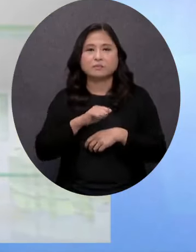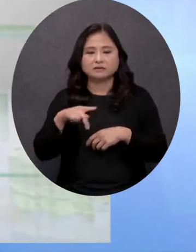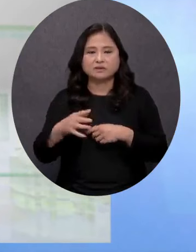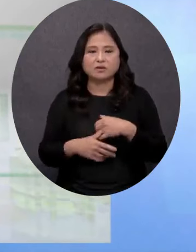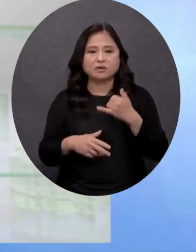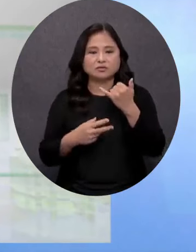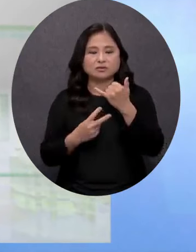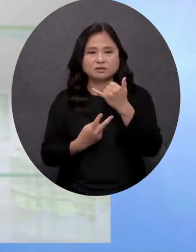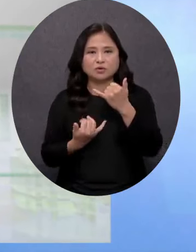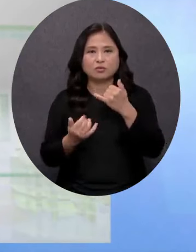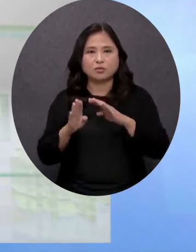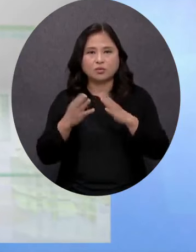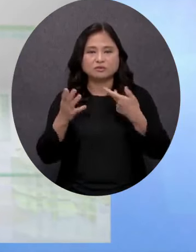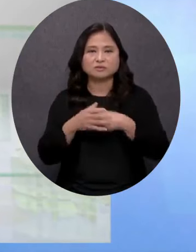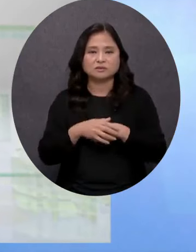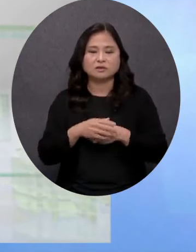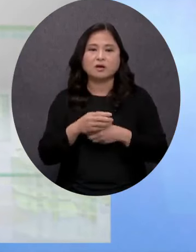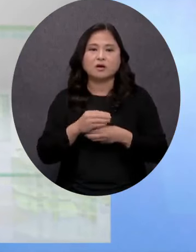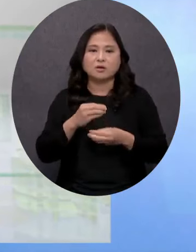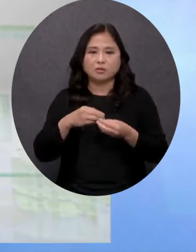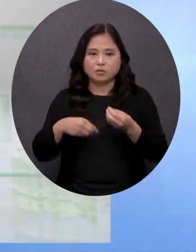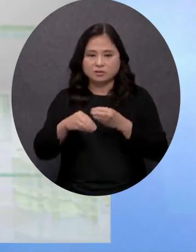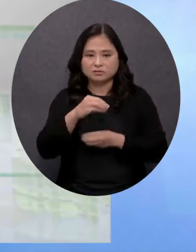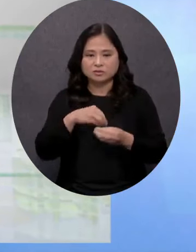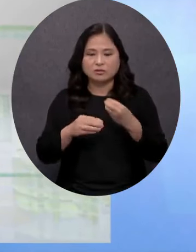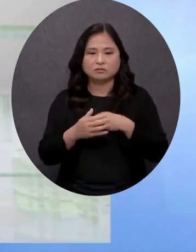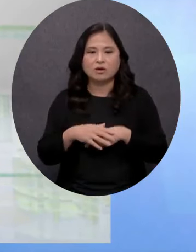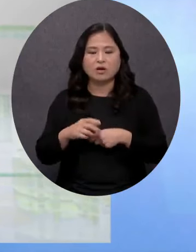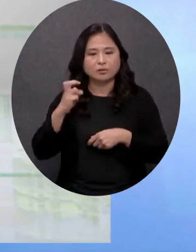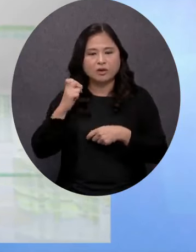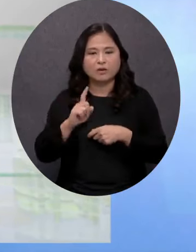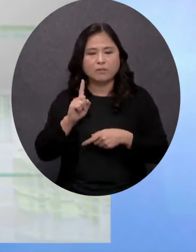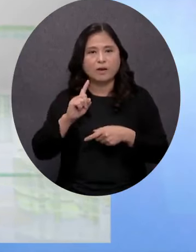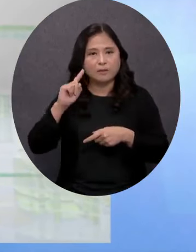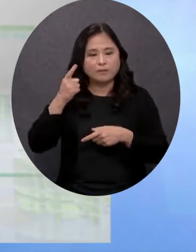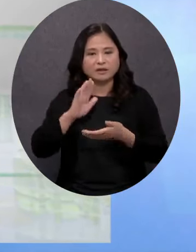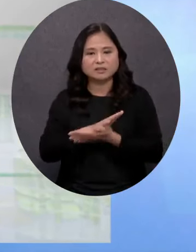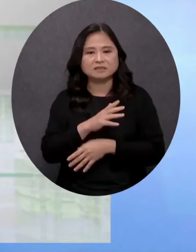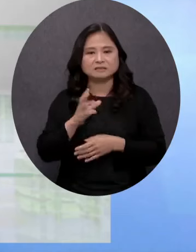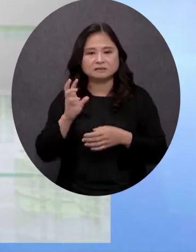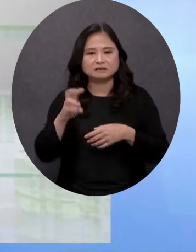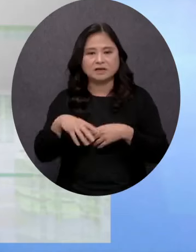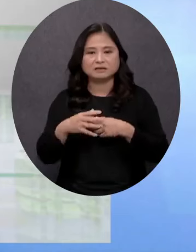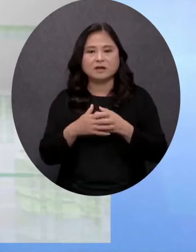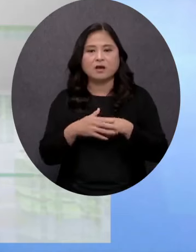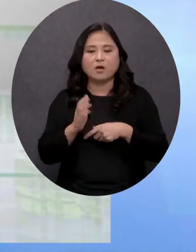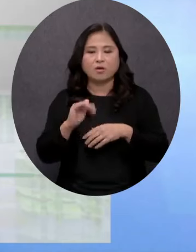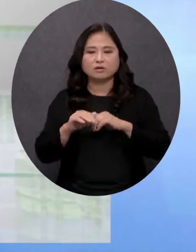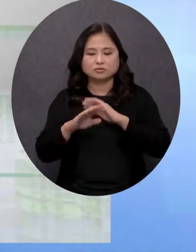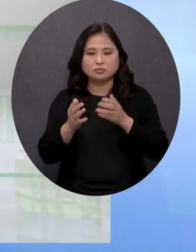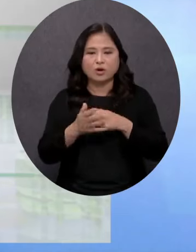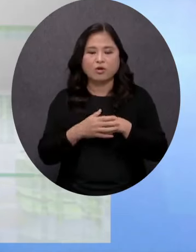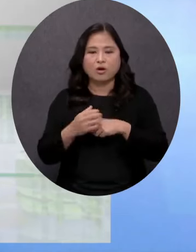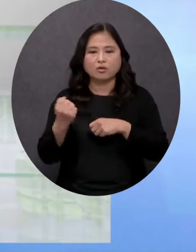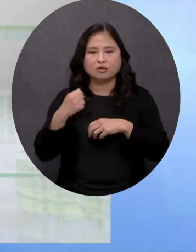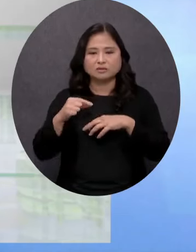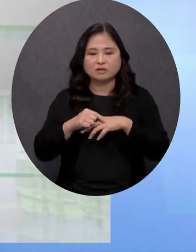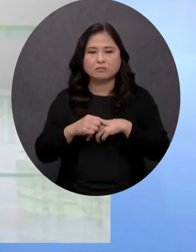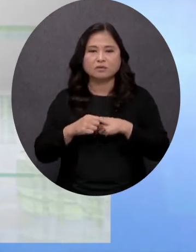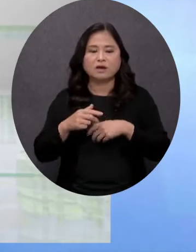投入运作，积金局预计出年年底之前，全部受托人公司的强积金计划会转移到平